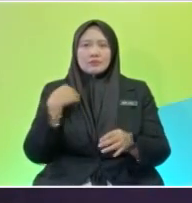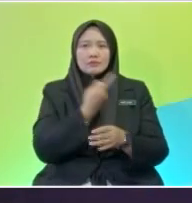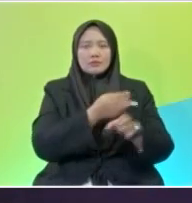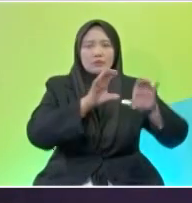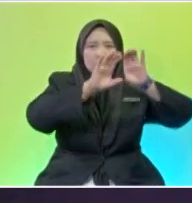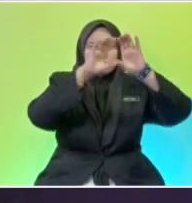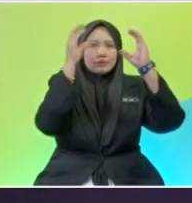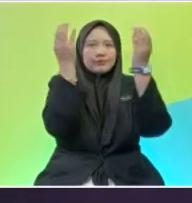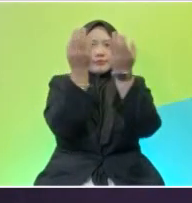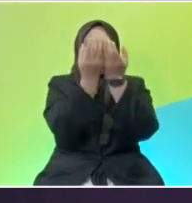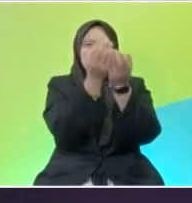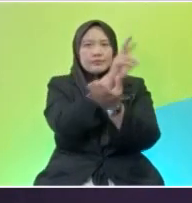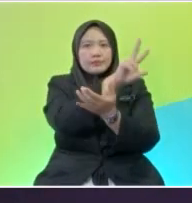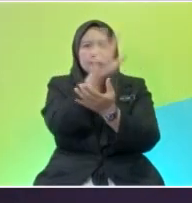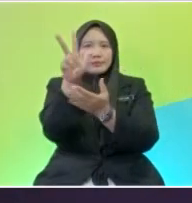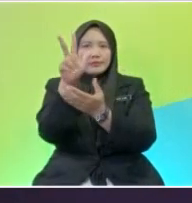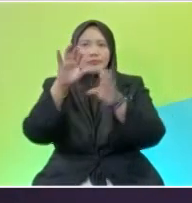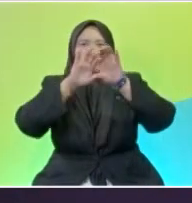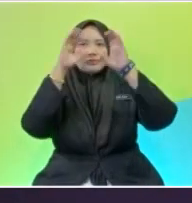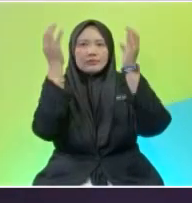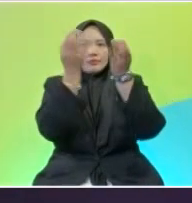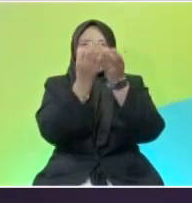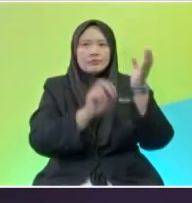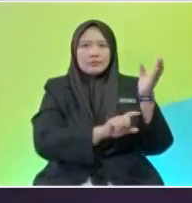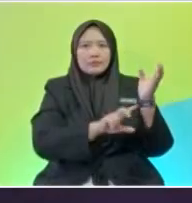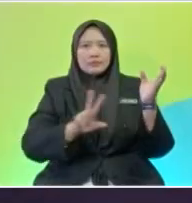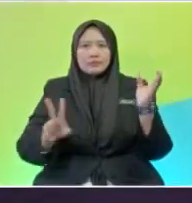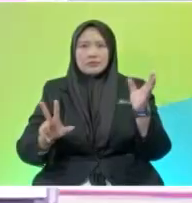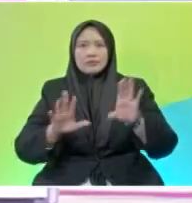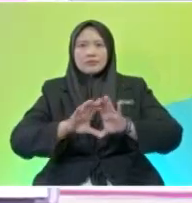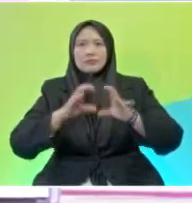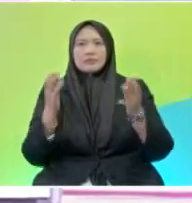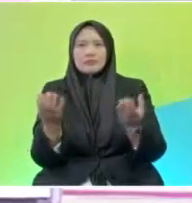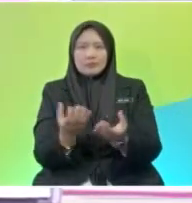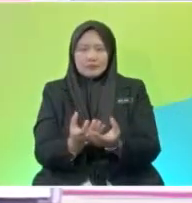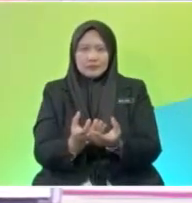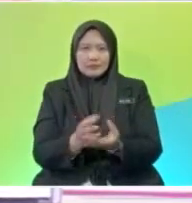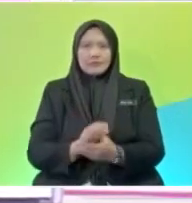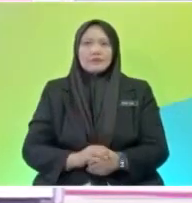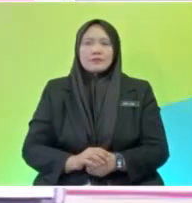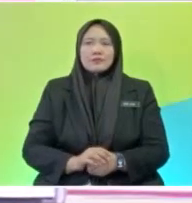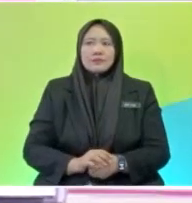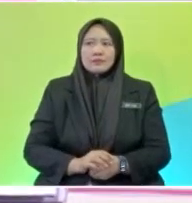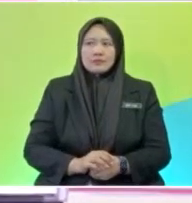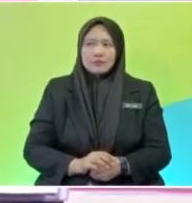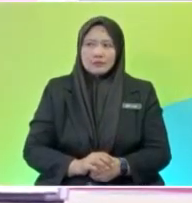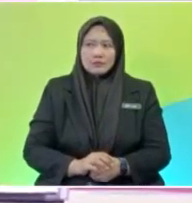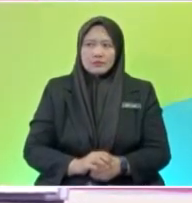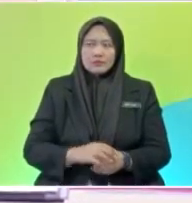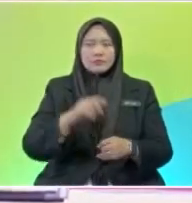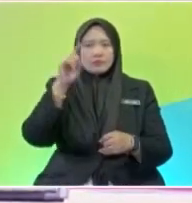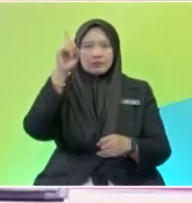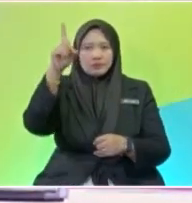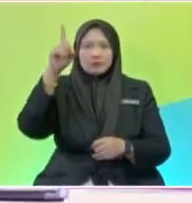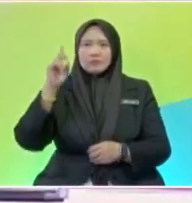33 inilah maksudnya 3 ini Oke 1 2 3 1 1 2 3 yang yang